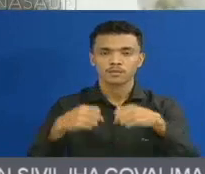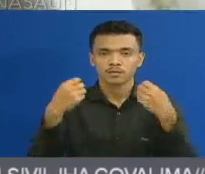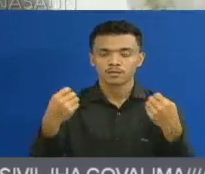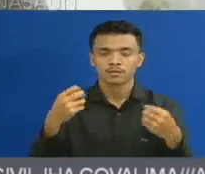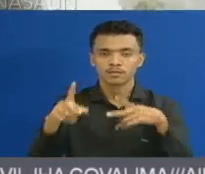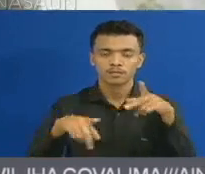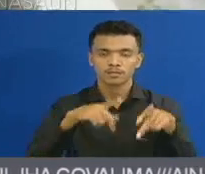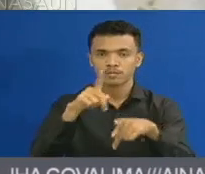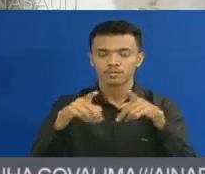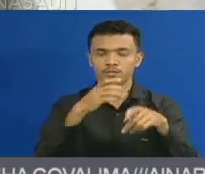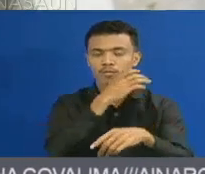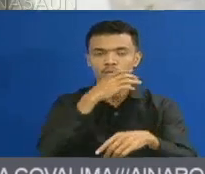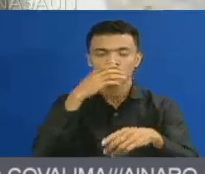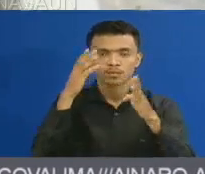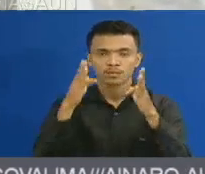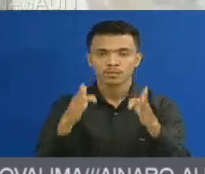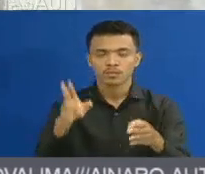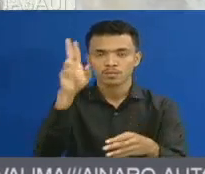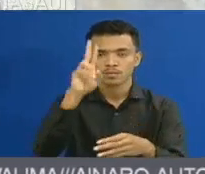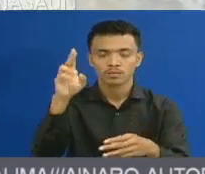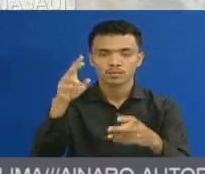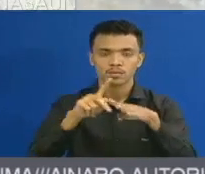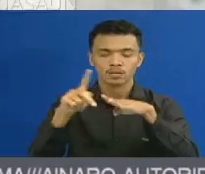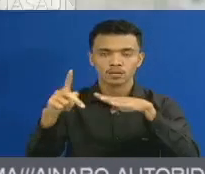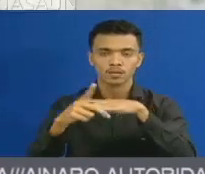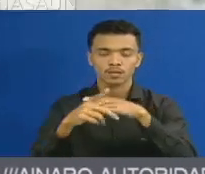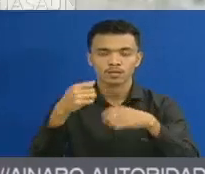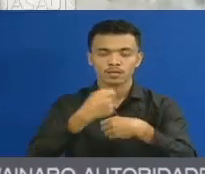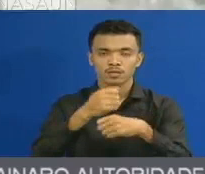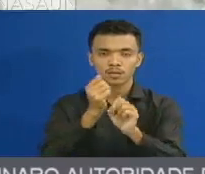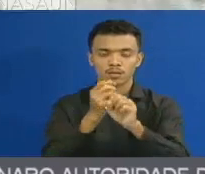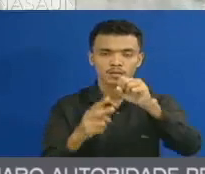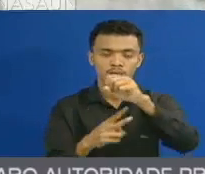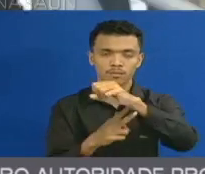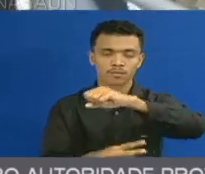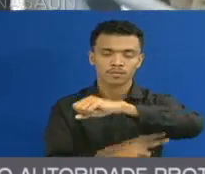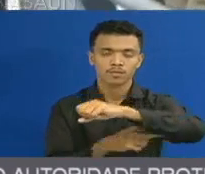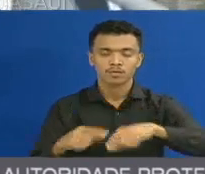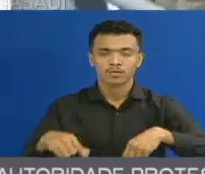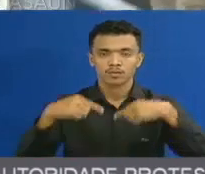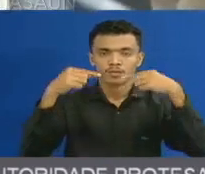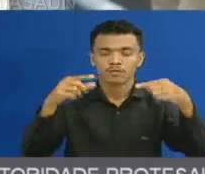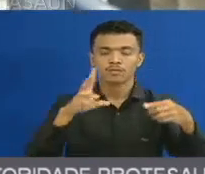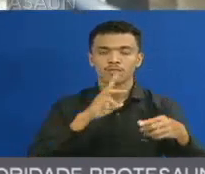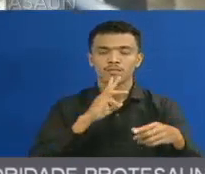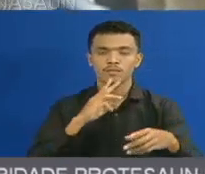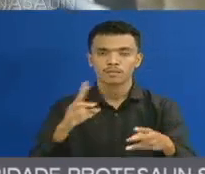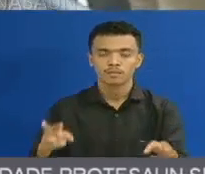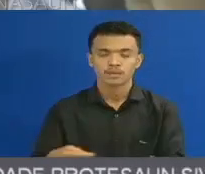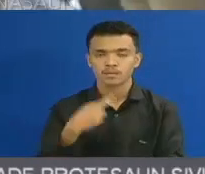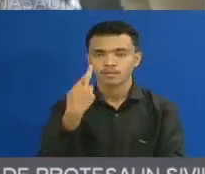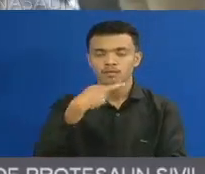dadaune, pobu agrikultor sira uza kaleng hodi zunta ba iya ponti, nu nebele fornese beba irrigasan Raibere, hodi